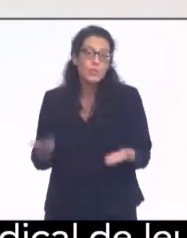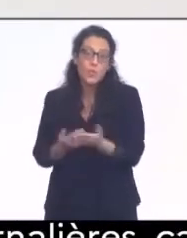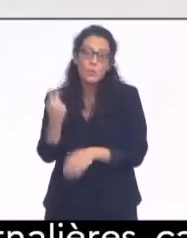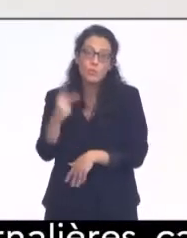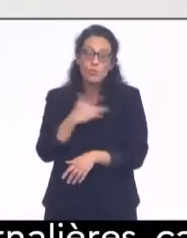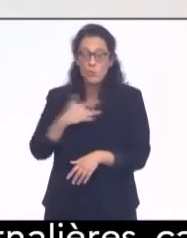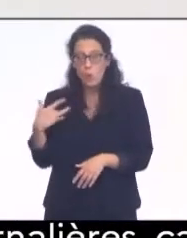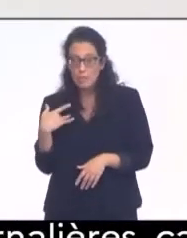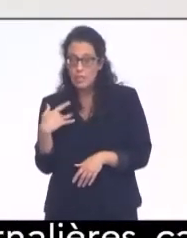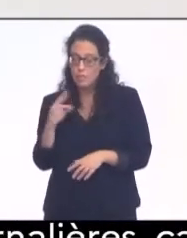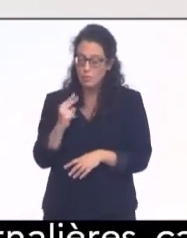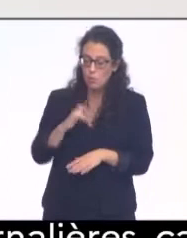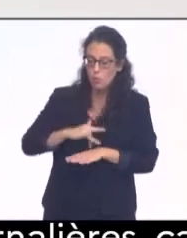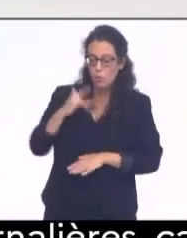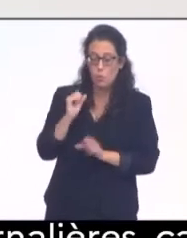de vulnérabilité au Covid,